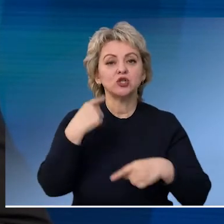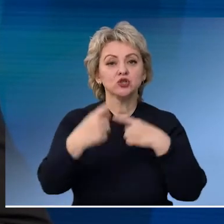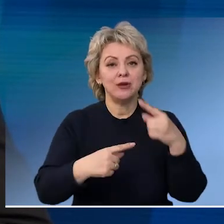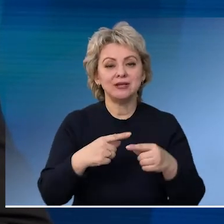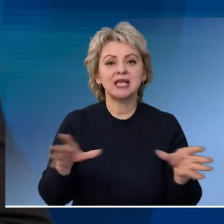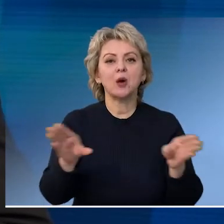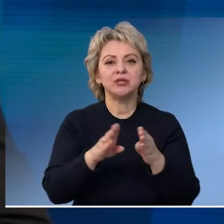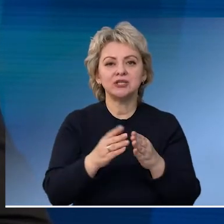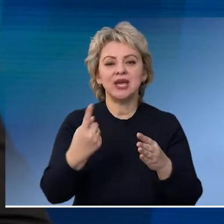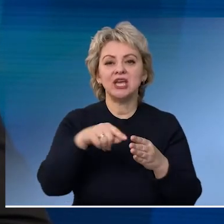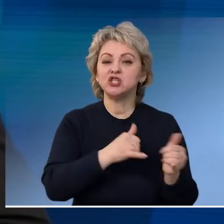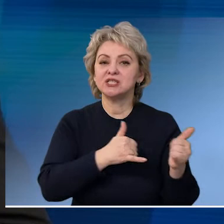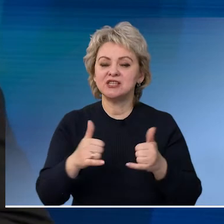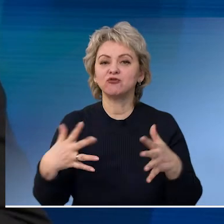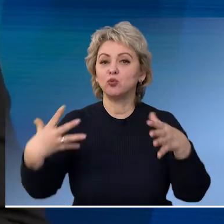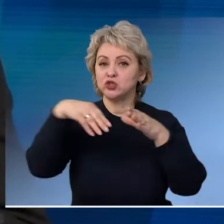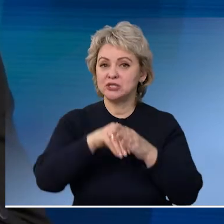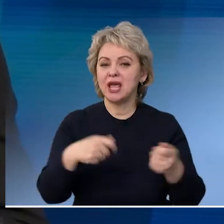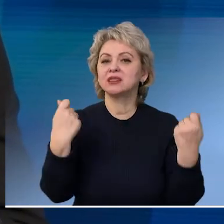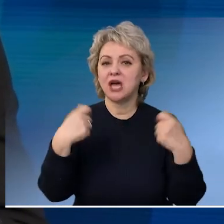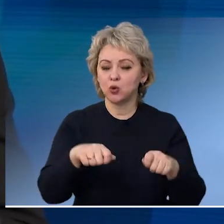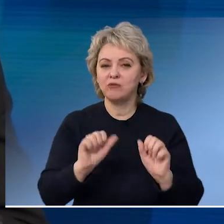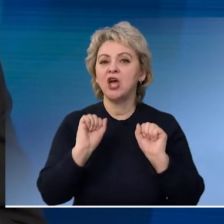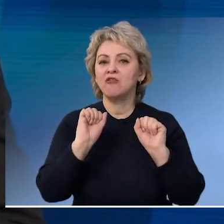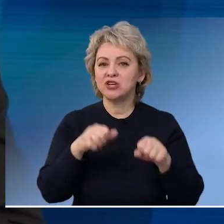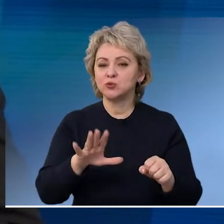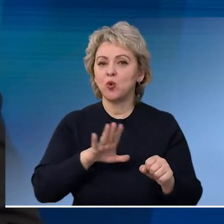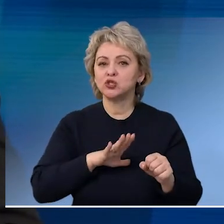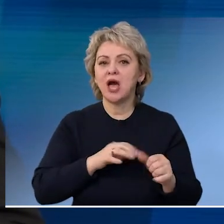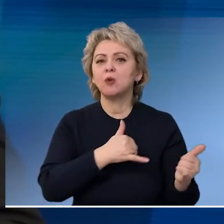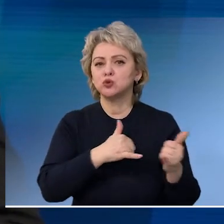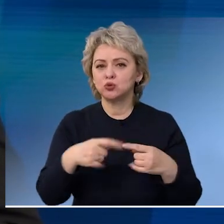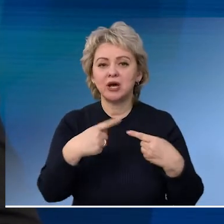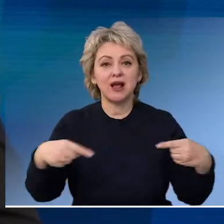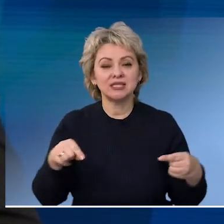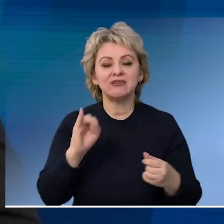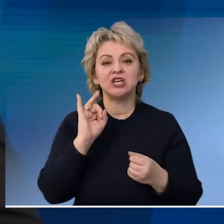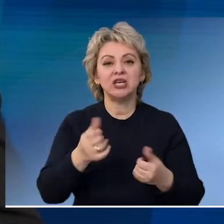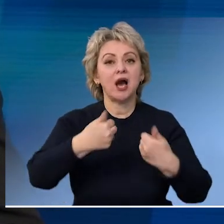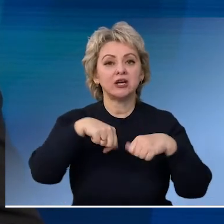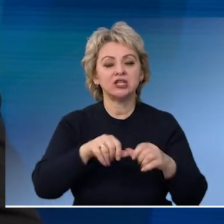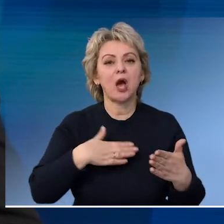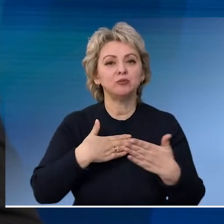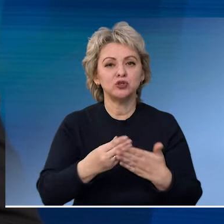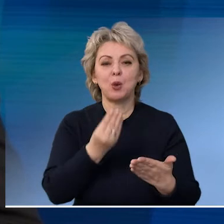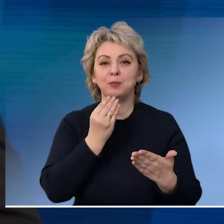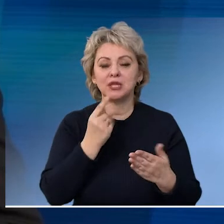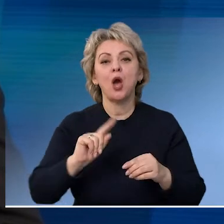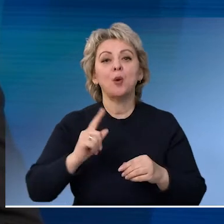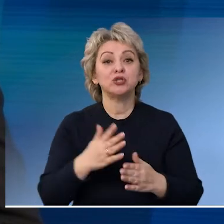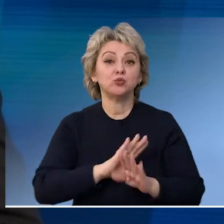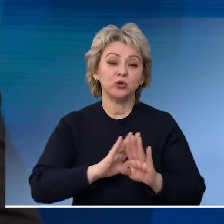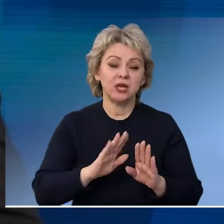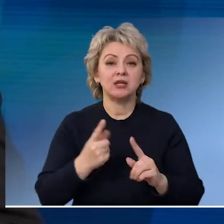вот посредством объединения вот этих сервисов, в том числе торговли, возможности бытового обслуживания и организации общественного